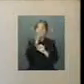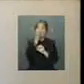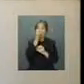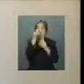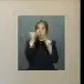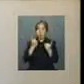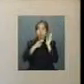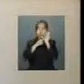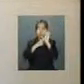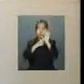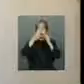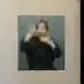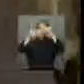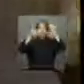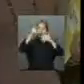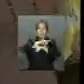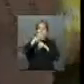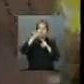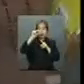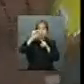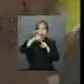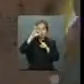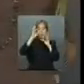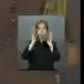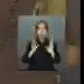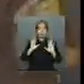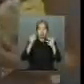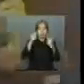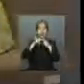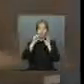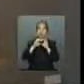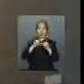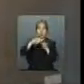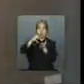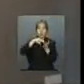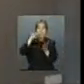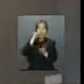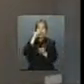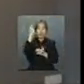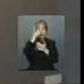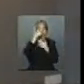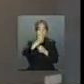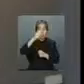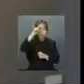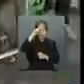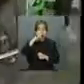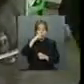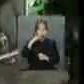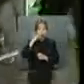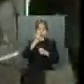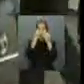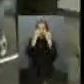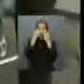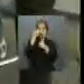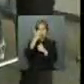ที่30กันยายนและเปิดสอนการวาดภาพดอกไม้ด้วยสีน้ำให้ผู้ที่สนใจทุกวันเสาร์อาทิตย์ตลอดเดือนกันยายนที่แอด